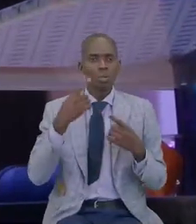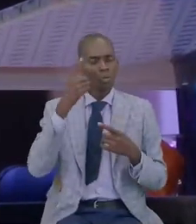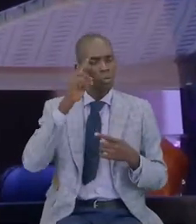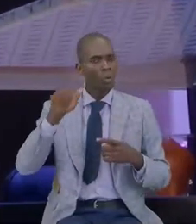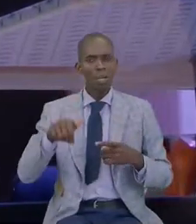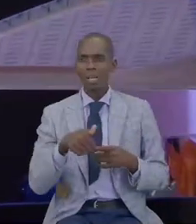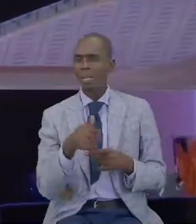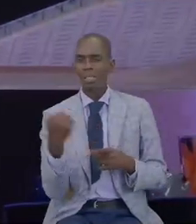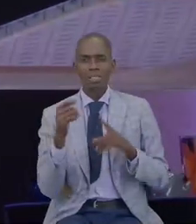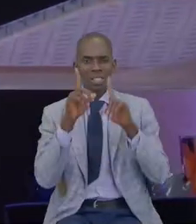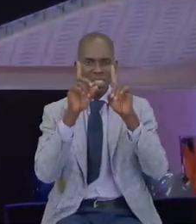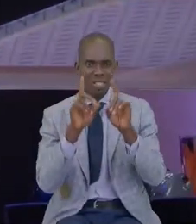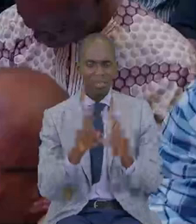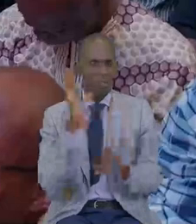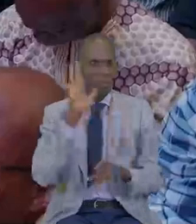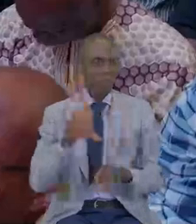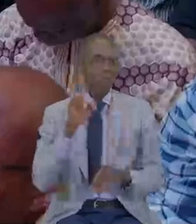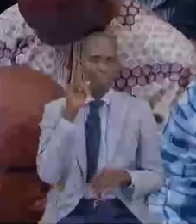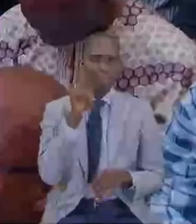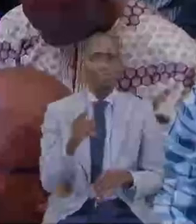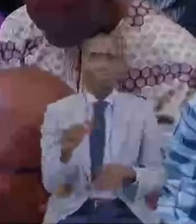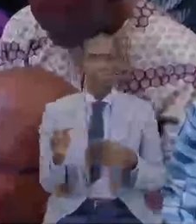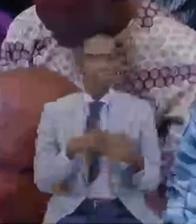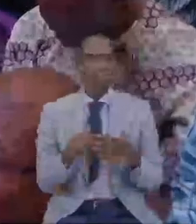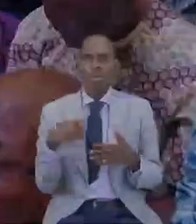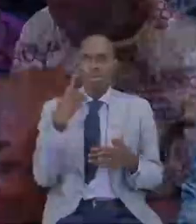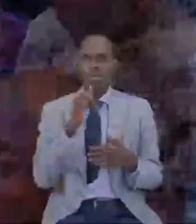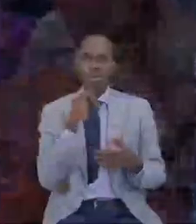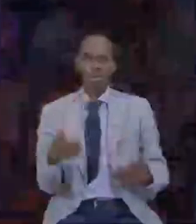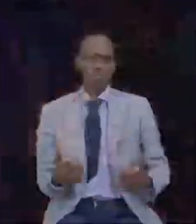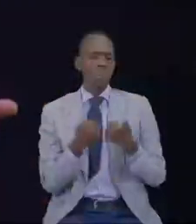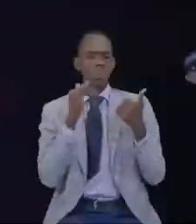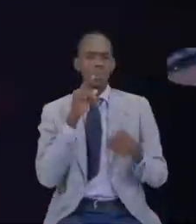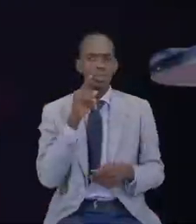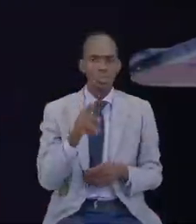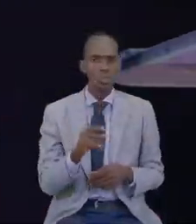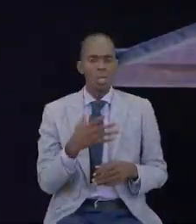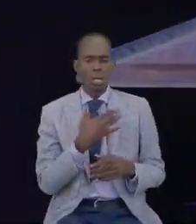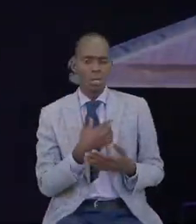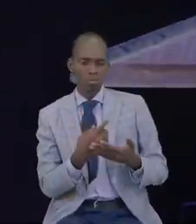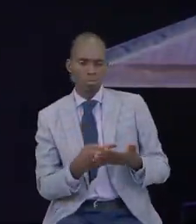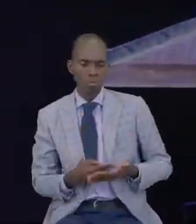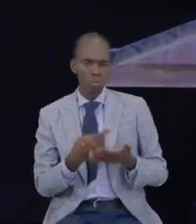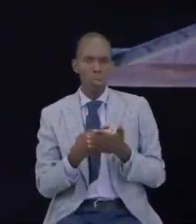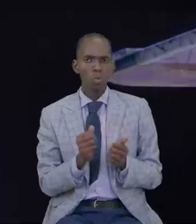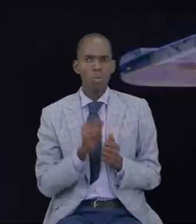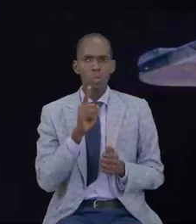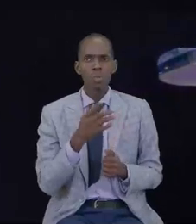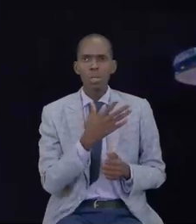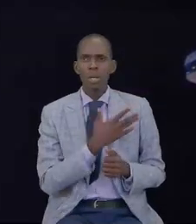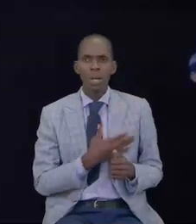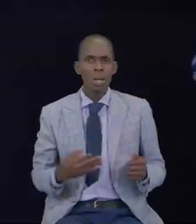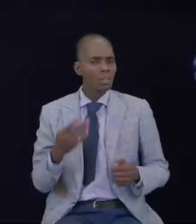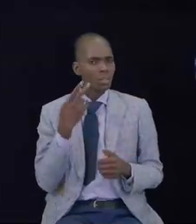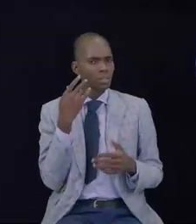vont te trouver. Peu importe quiconque s'entretient avec toi, ils discutent avec toi. Et c'est comme ce qu'ils disent,